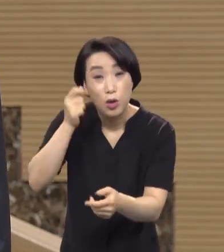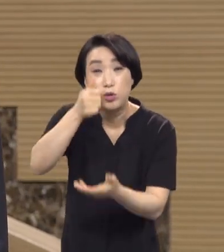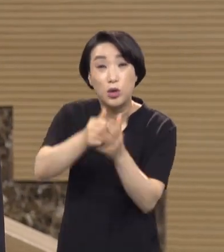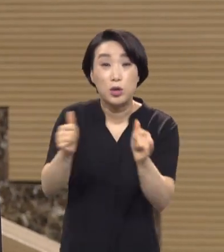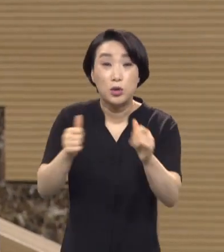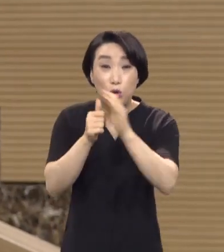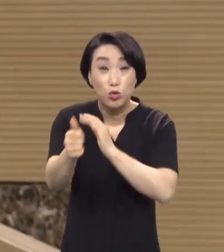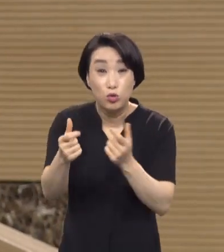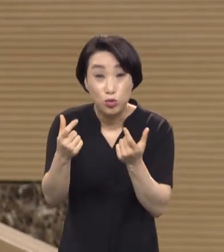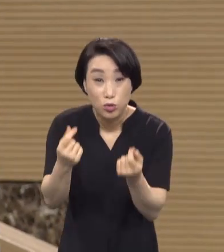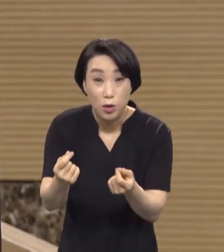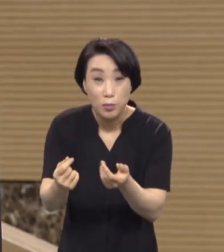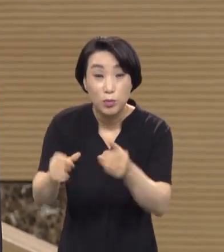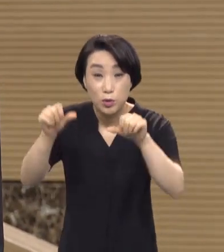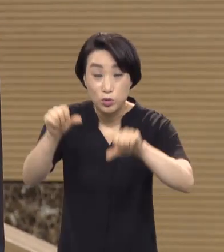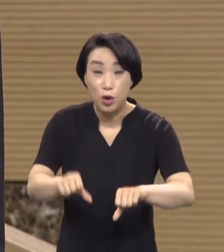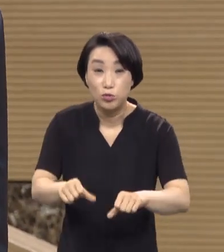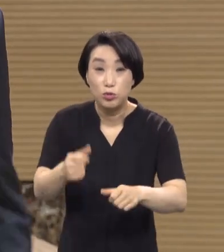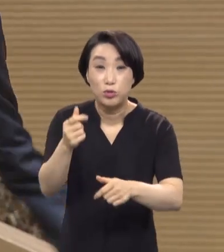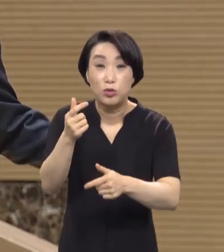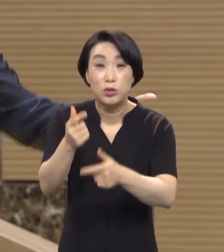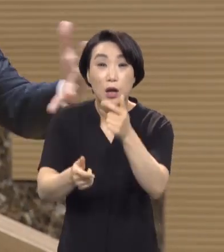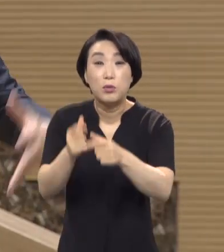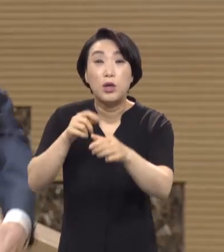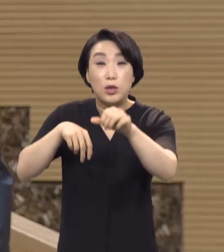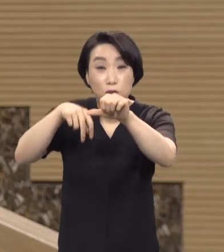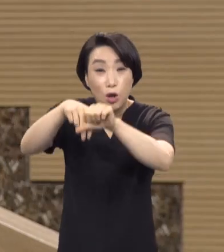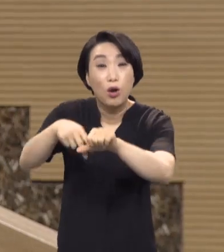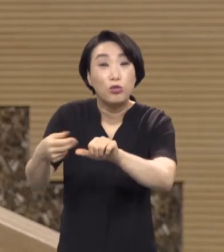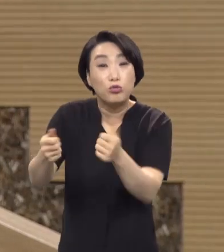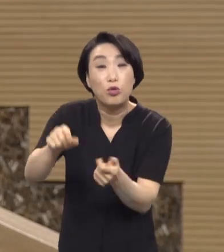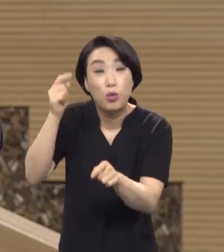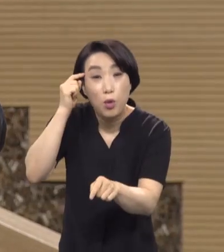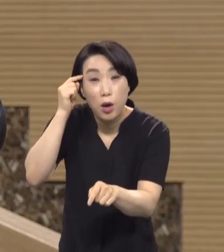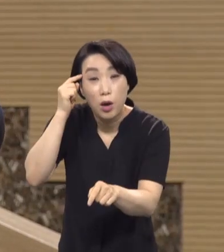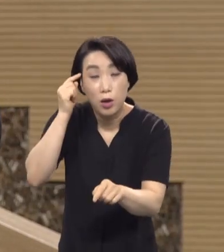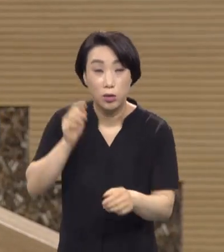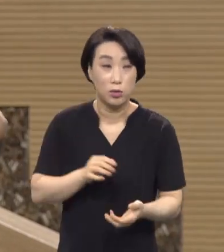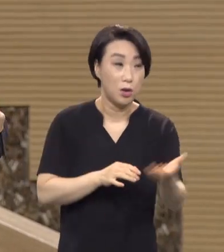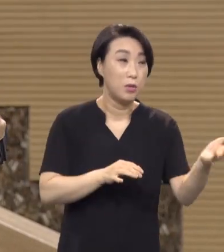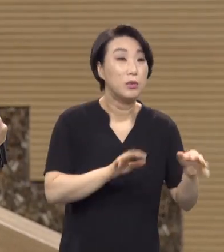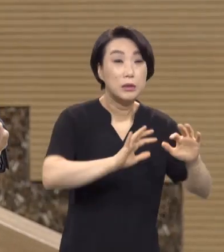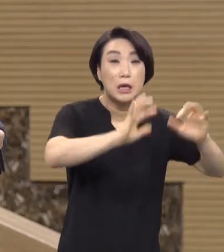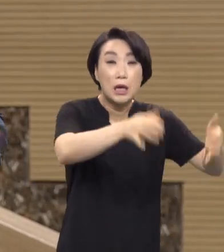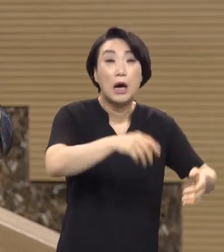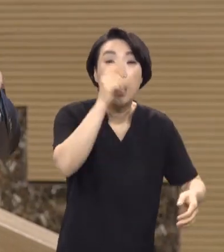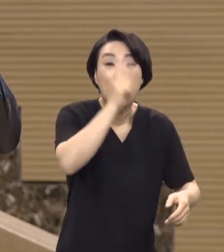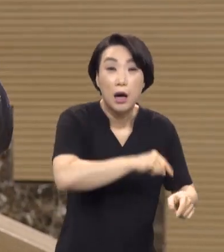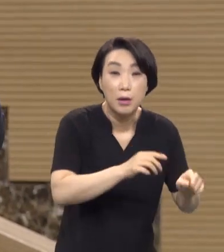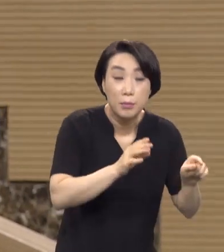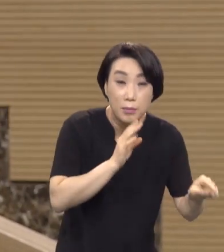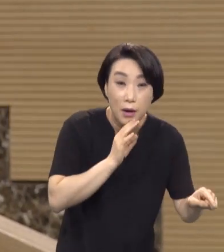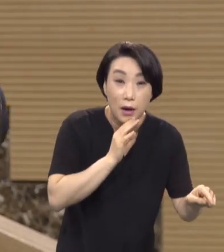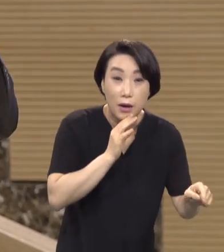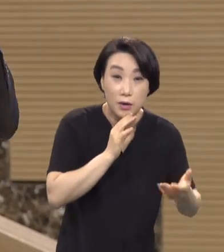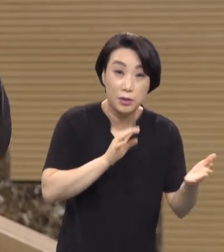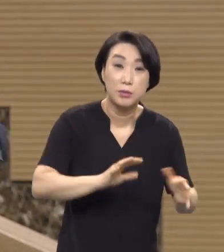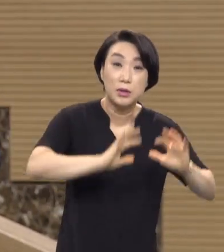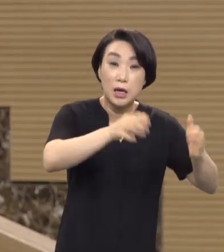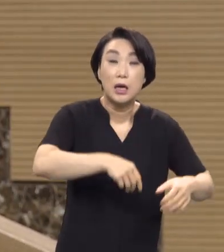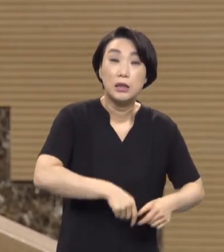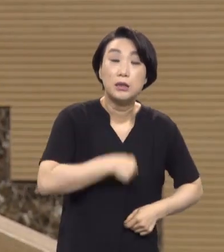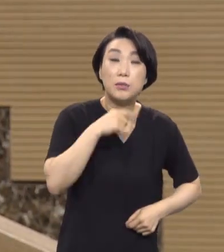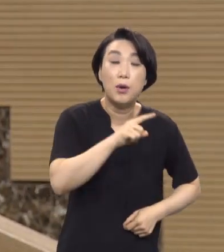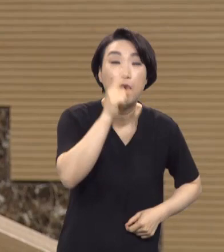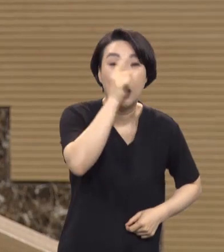죄수로 취급해서 저주에서 매달아 죽이는 까닭이 뭐냐 그 말이오. 세상은 악하기 때문에 세상의 의인은